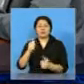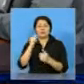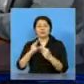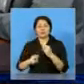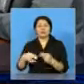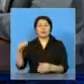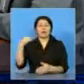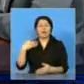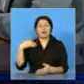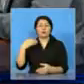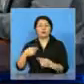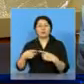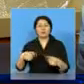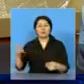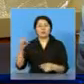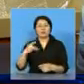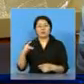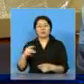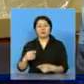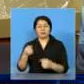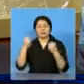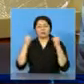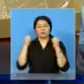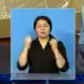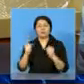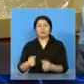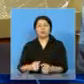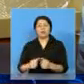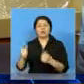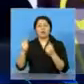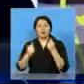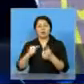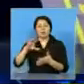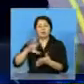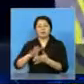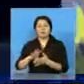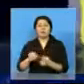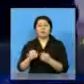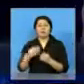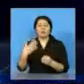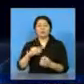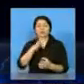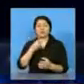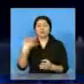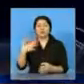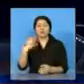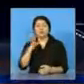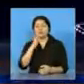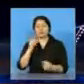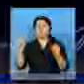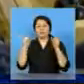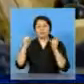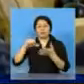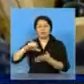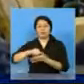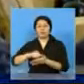Ақтөбеге еліміздің түкпір-түкпірінен келген мықтылар жарыс көркін қыздырды. Чемпионатқа 15 жастан 55 жасқа дейінгі спортшылар